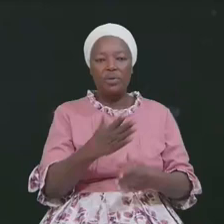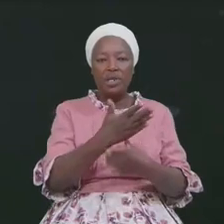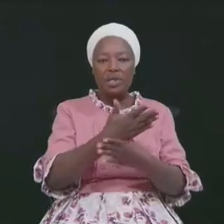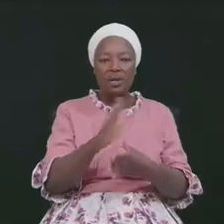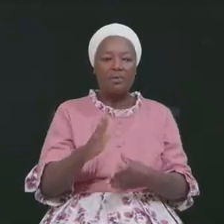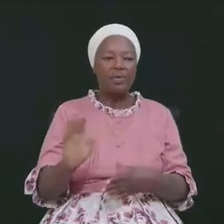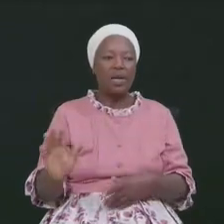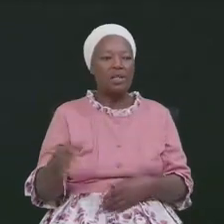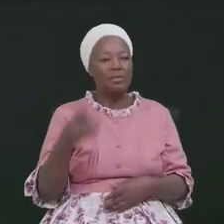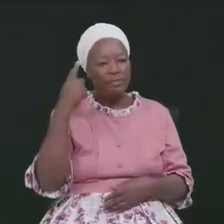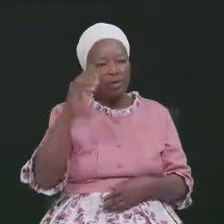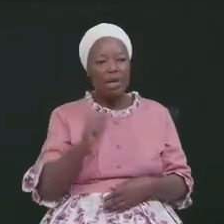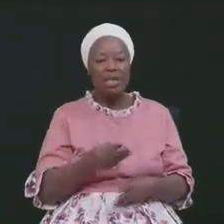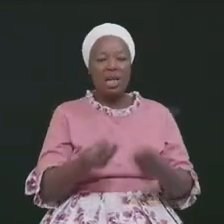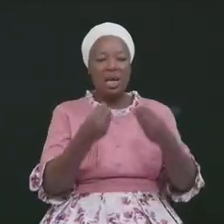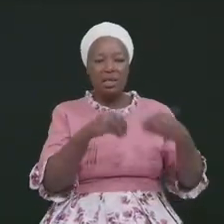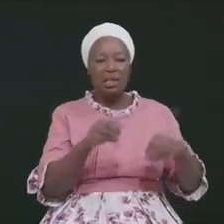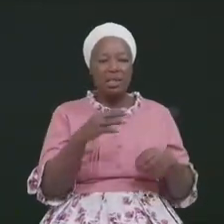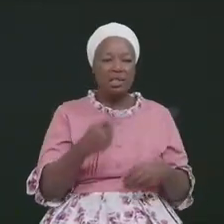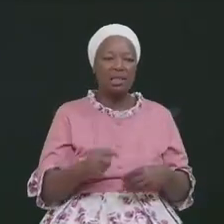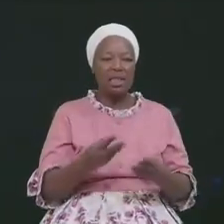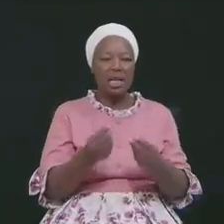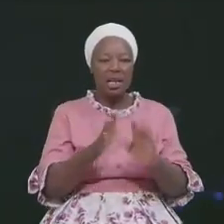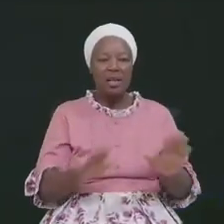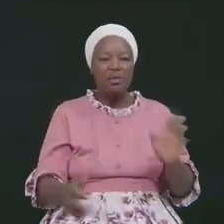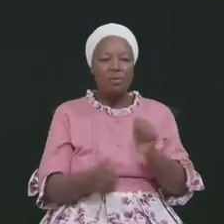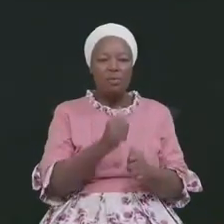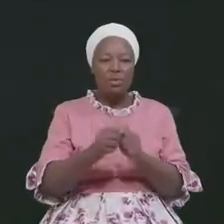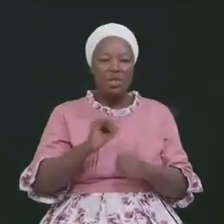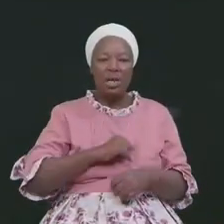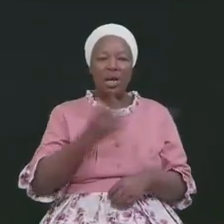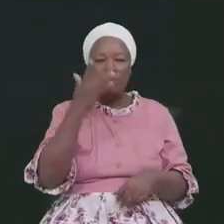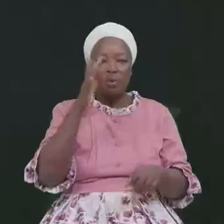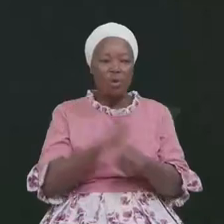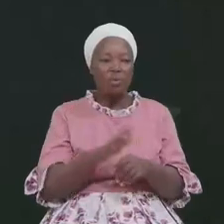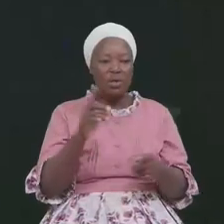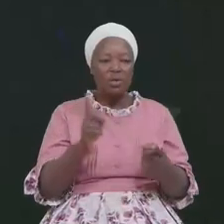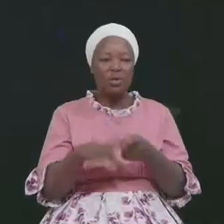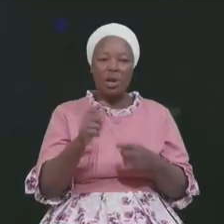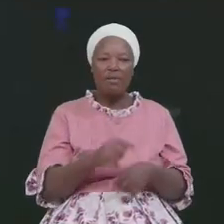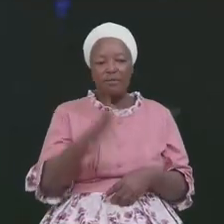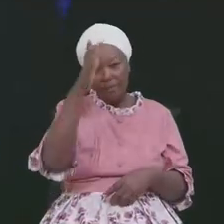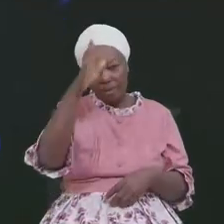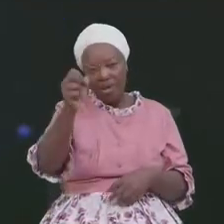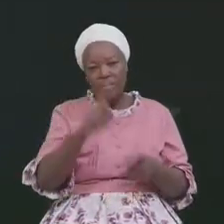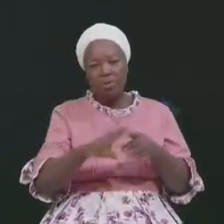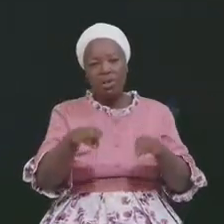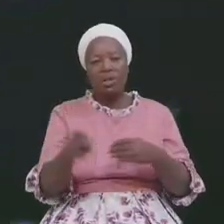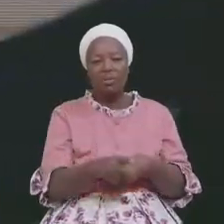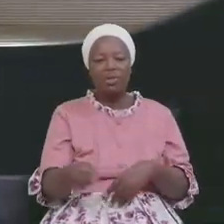pays que j'ai juré à leur père de leur donner. Verset